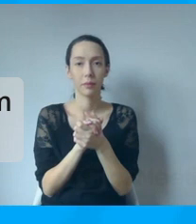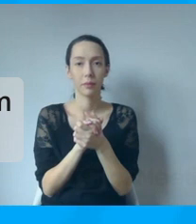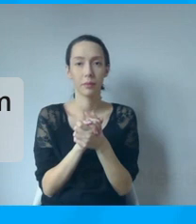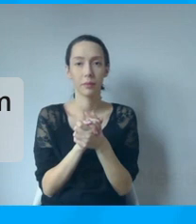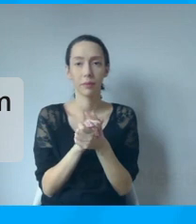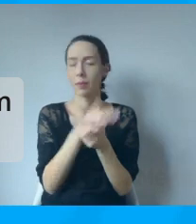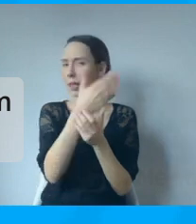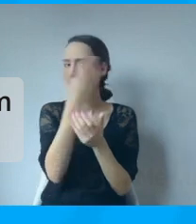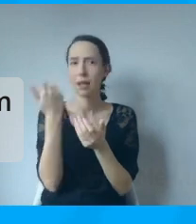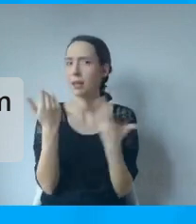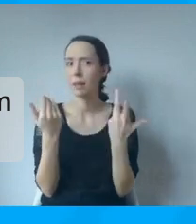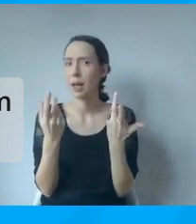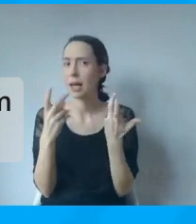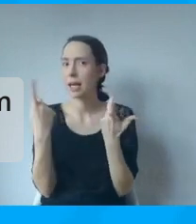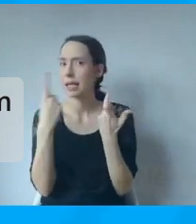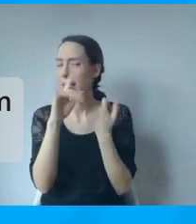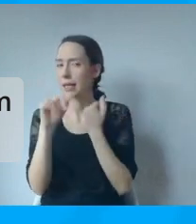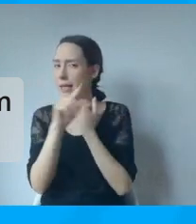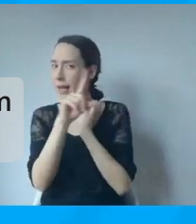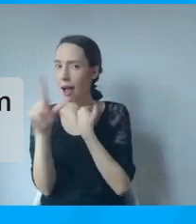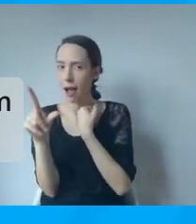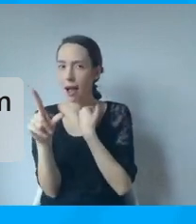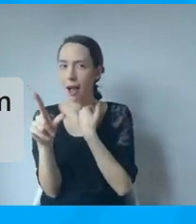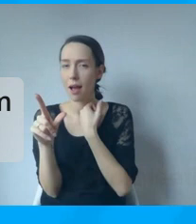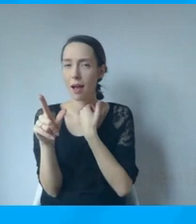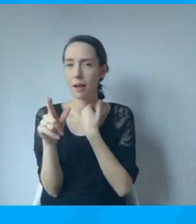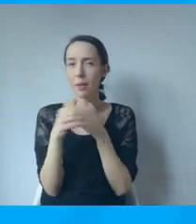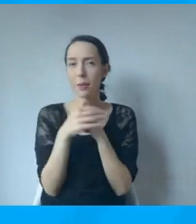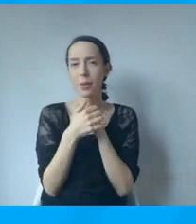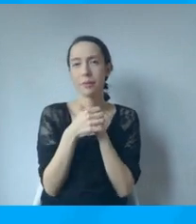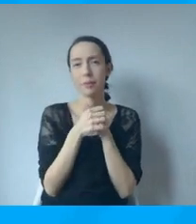działem. Powiem szczerze.